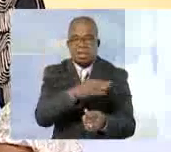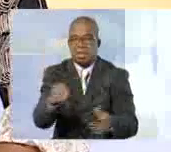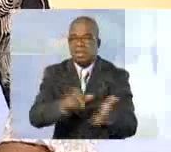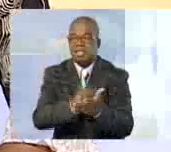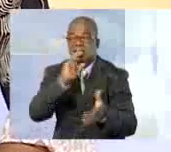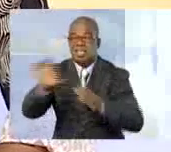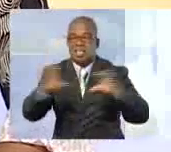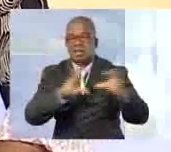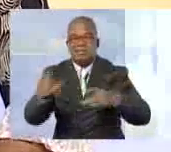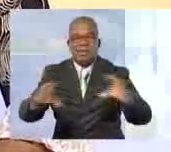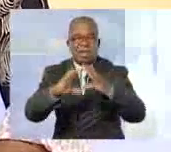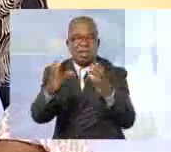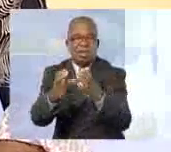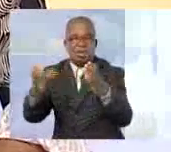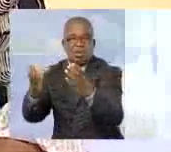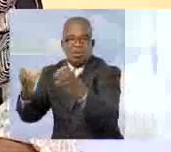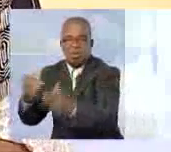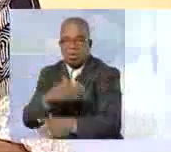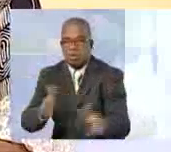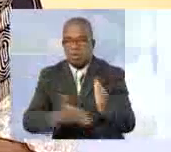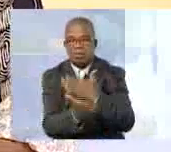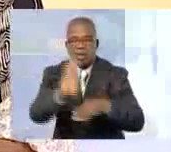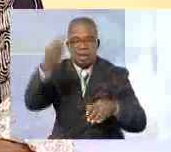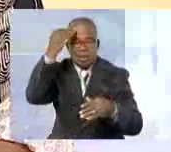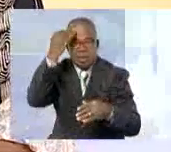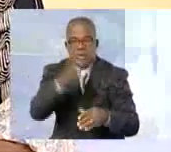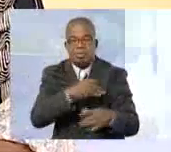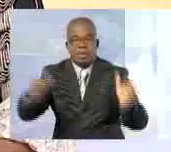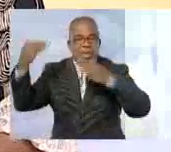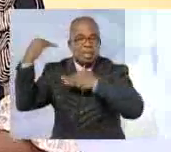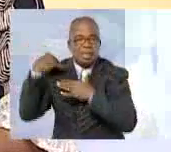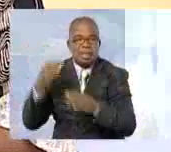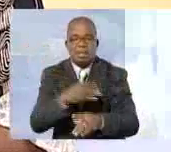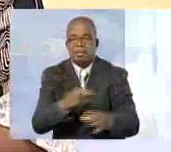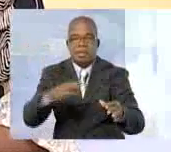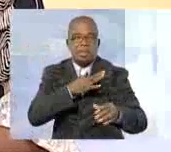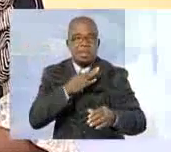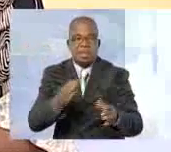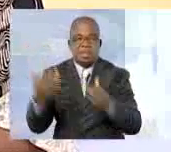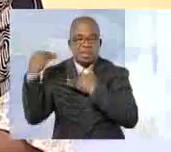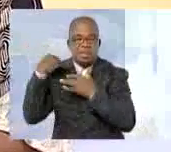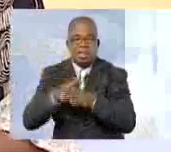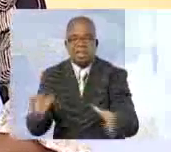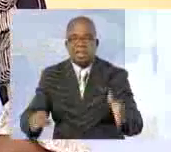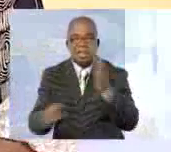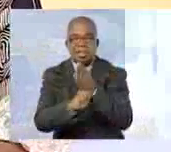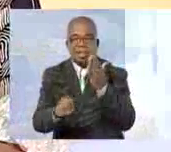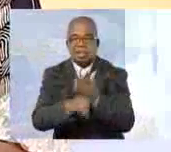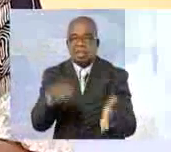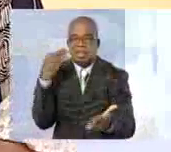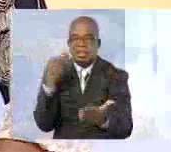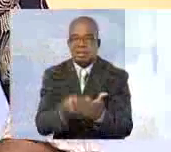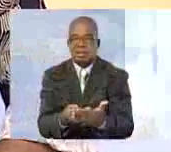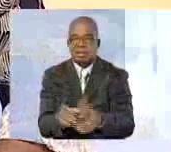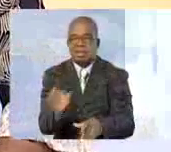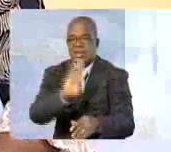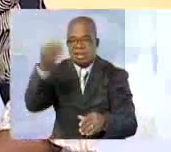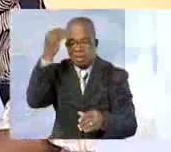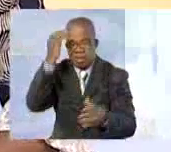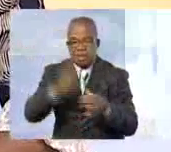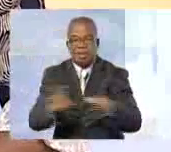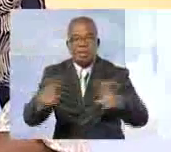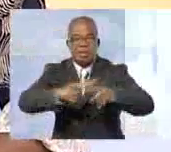commission respectivement par le ministre délégué chargé de l'économie et des finances, Kabanyalé, et le ministre